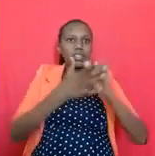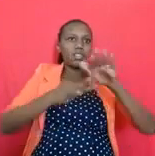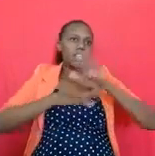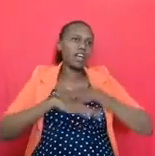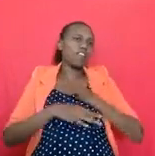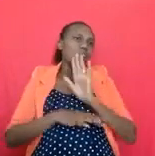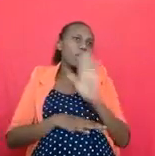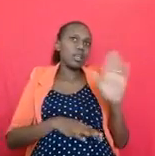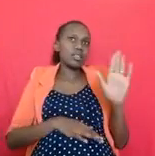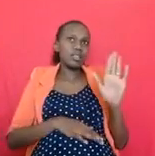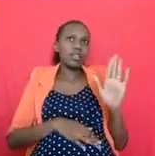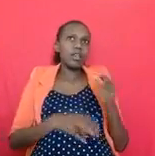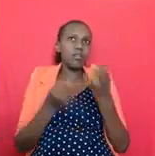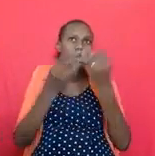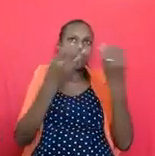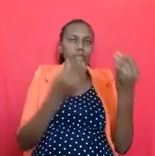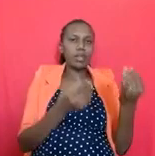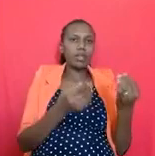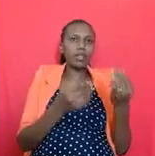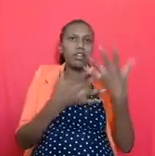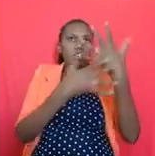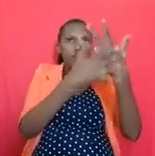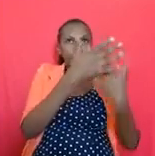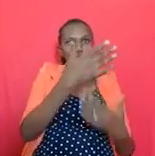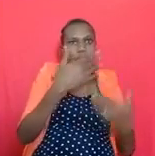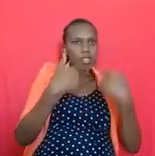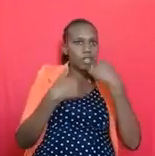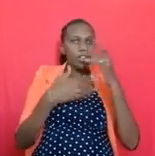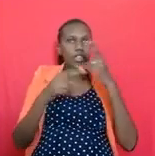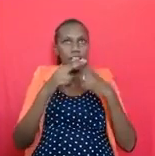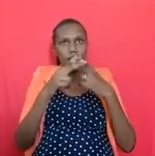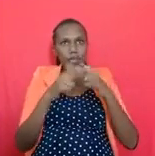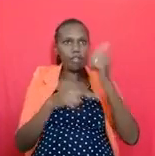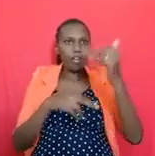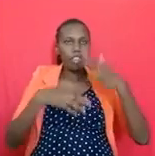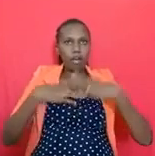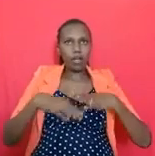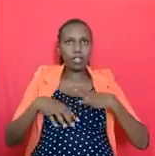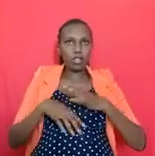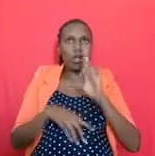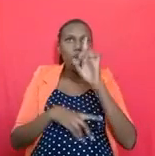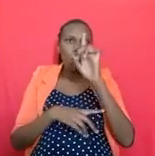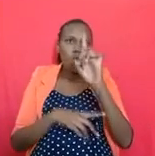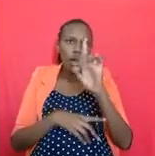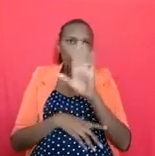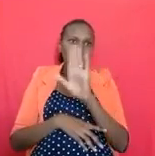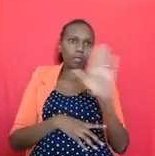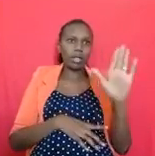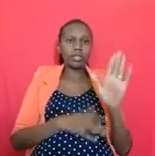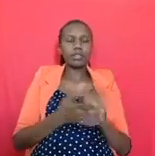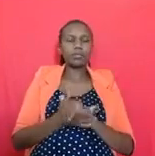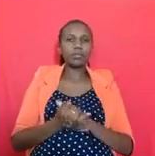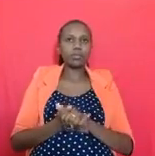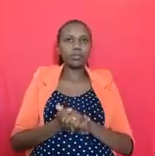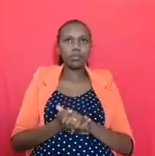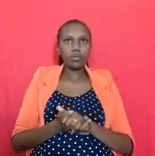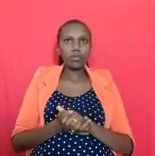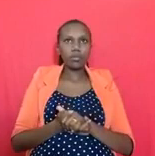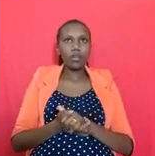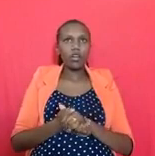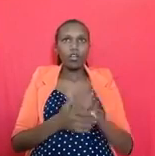yejiganu. Formu nyige tishiriga ga kwedeka kwa mudu. Ira fatara nagia oi mwe tu.